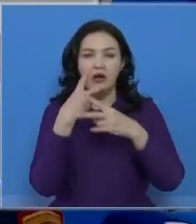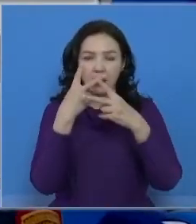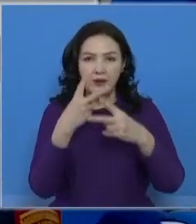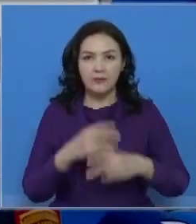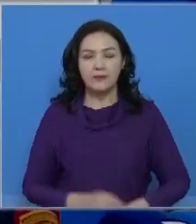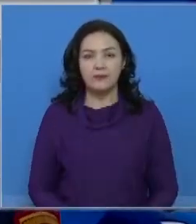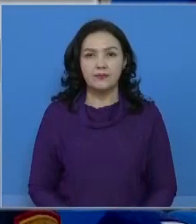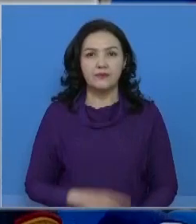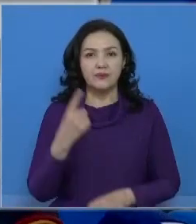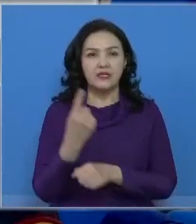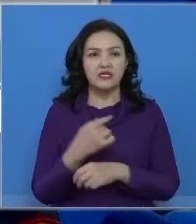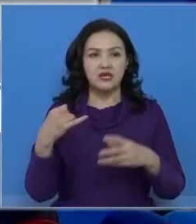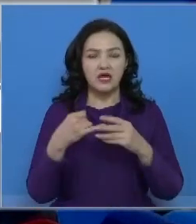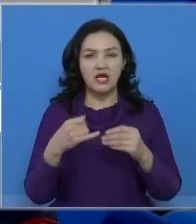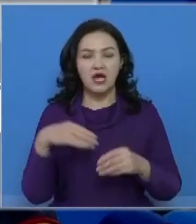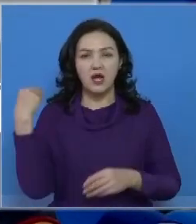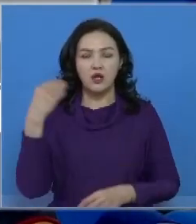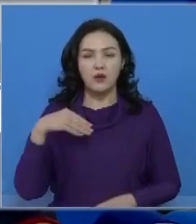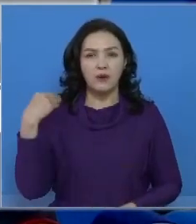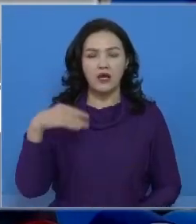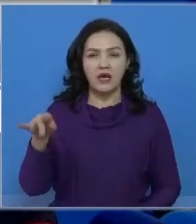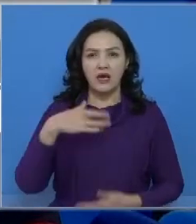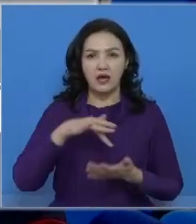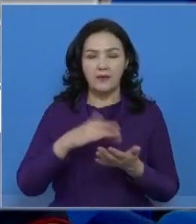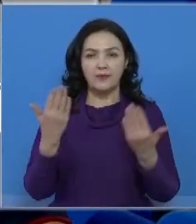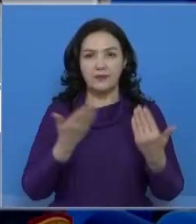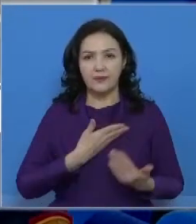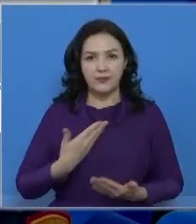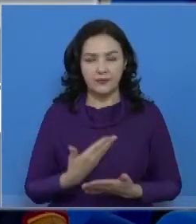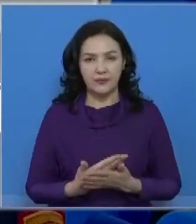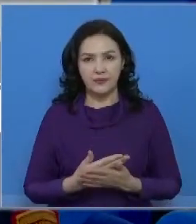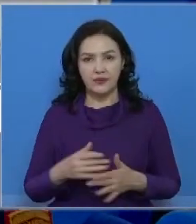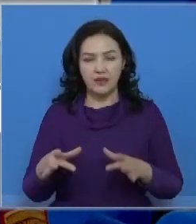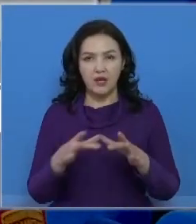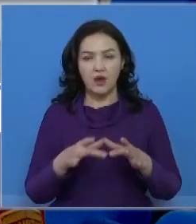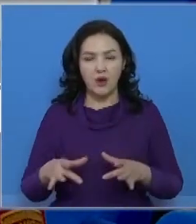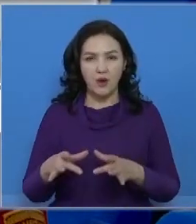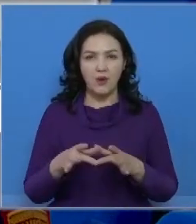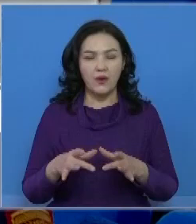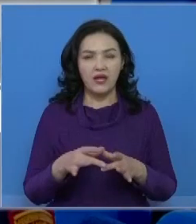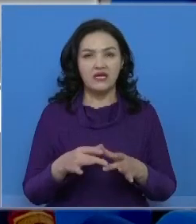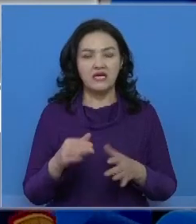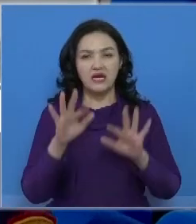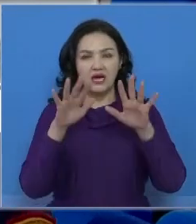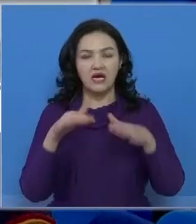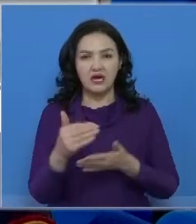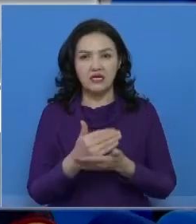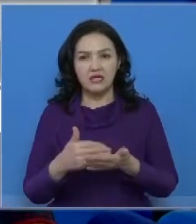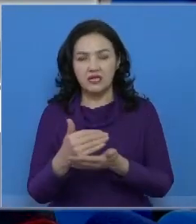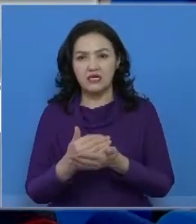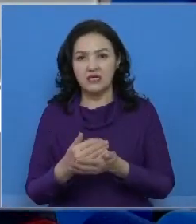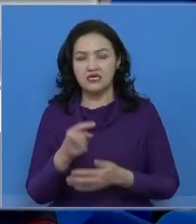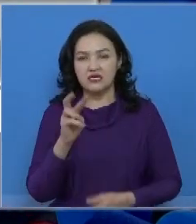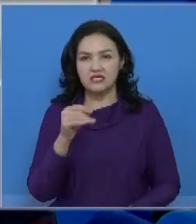Ең бірінші жер қарағанымыз осы Ақтөбе қалаға келетін ең бірінші бізде деген өзендердің алқаптары қар жинайтын, су жинайтын, бұл деген